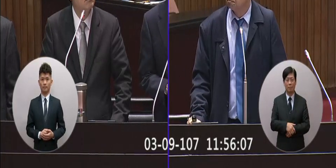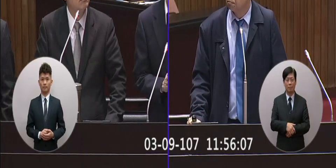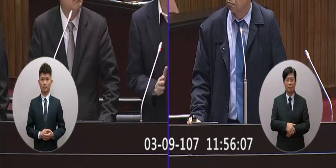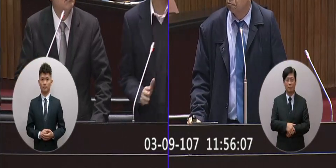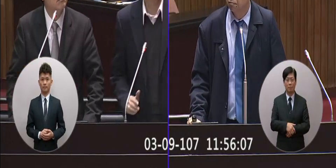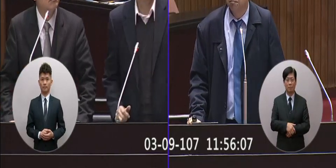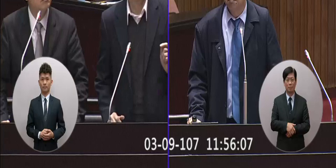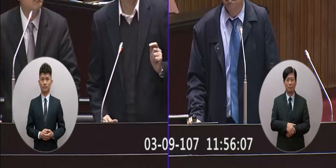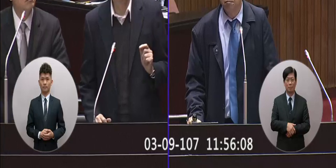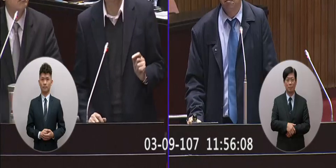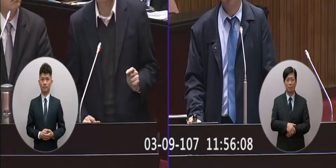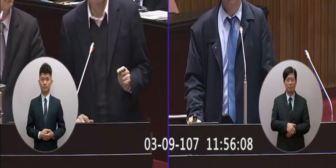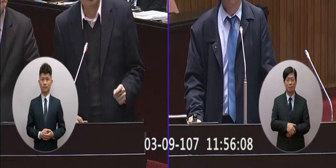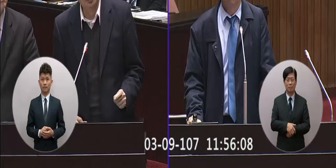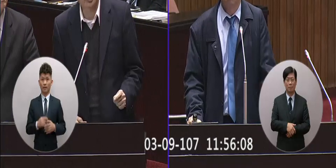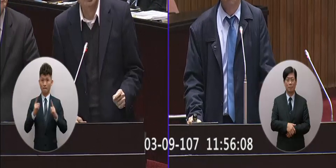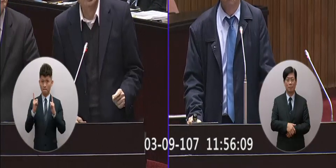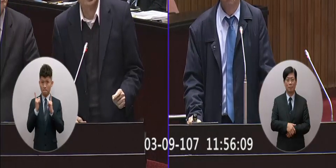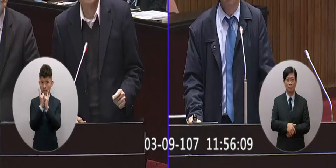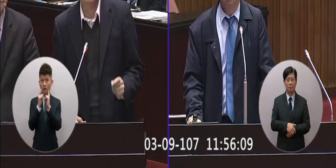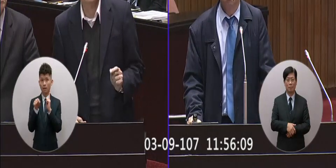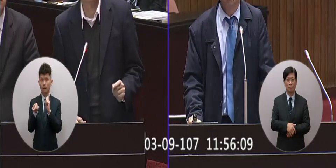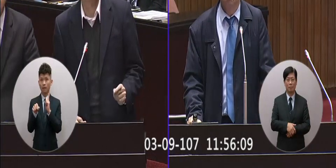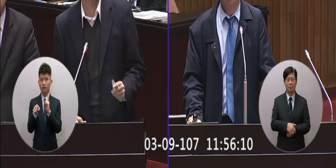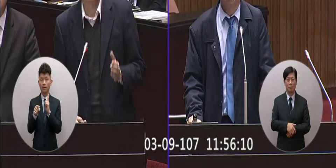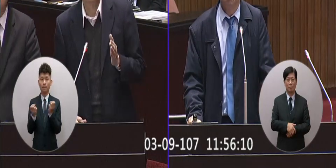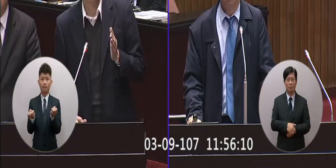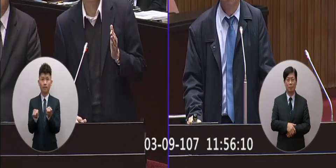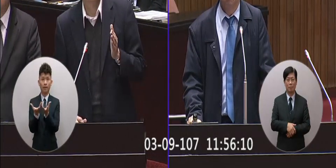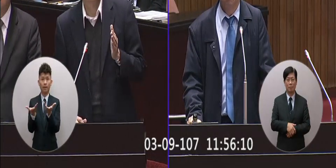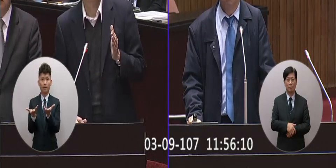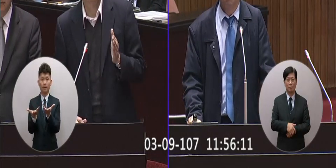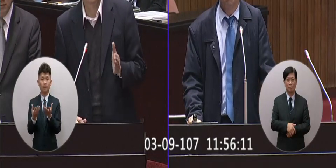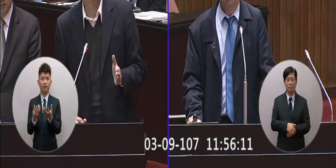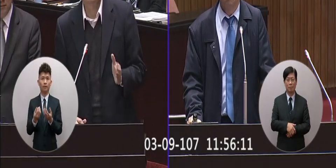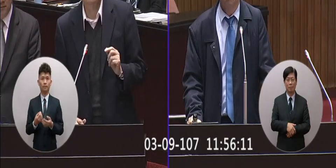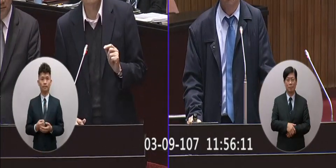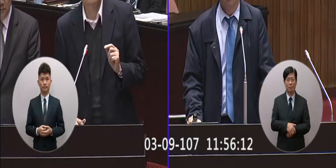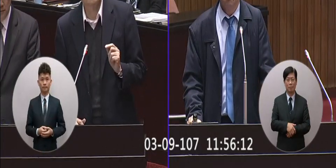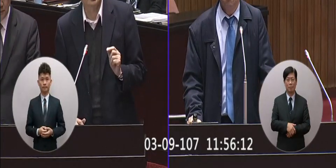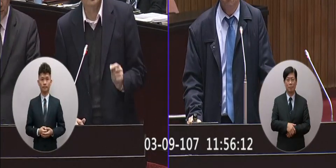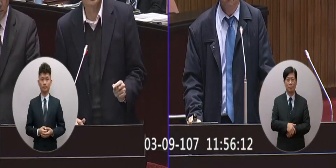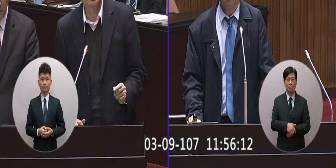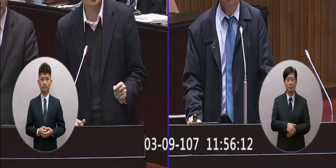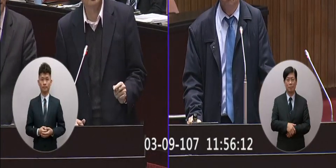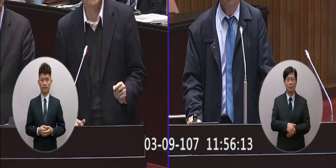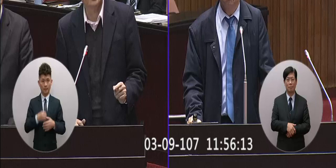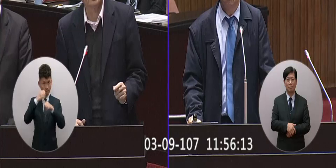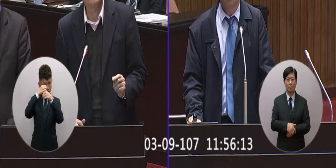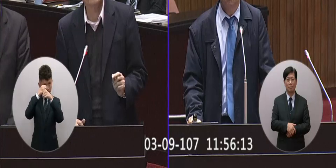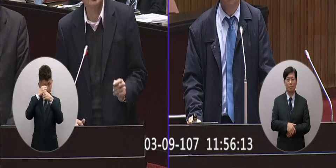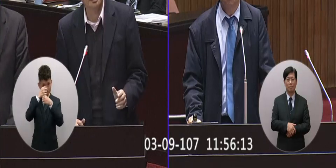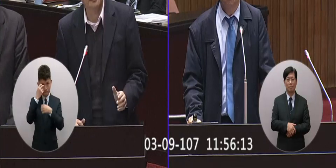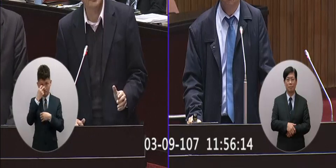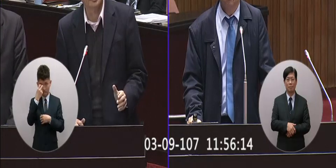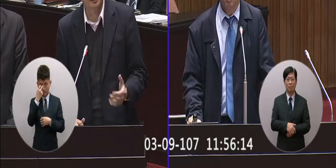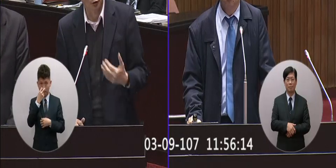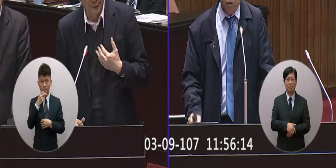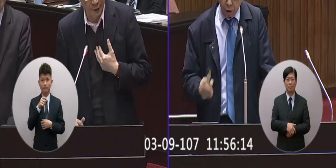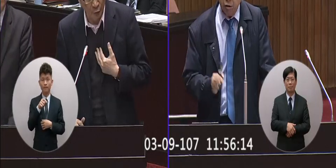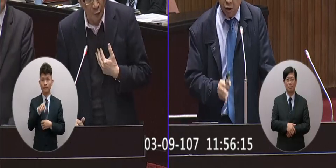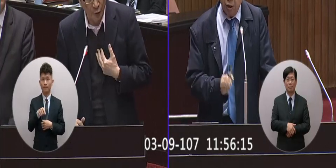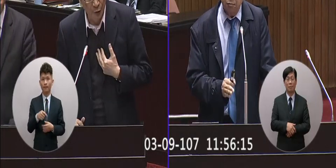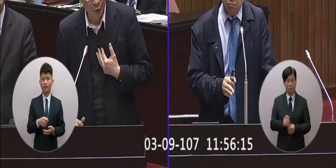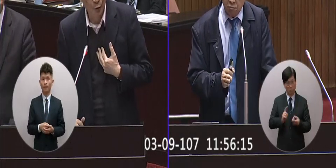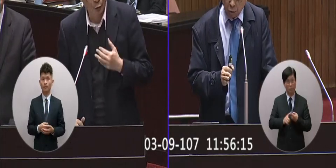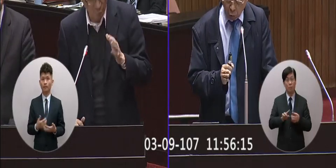如果我遇到这种状况的话呢，基本上有关检测的这一部分、侦测的这一部分是